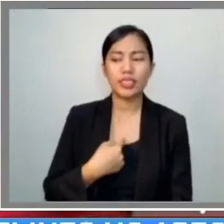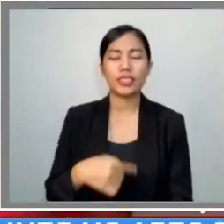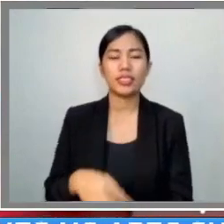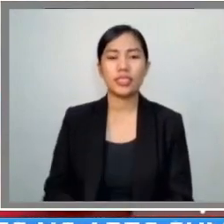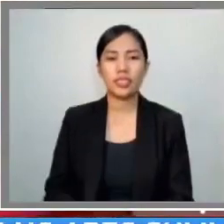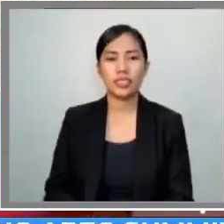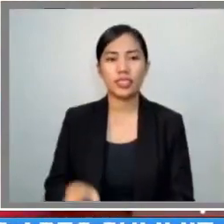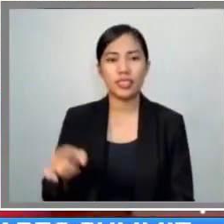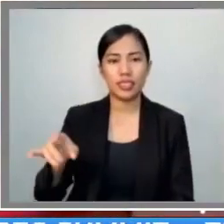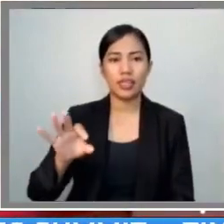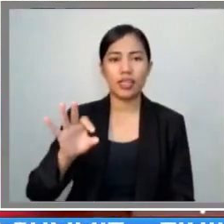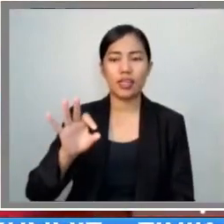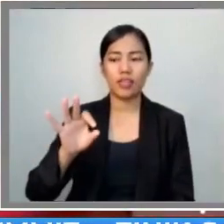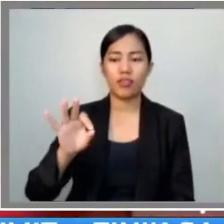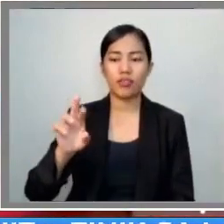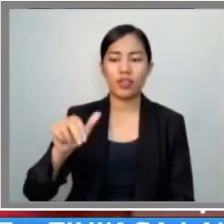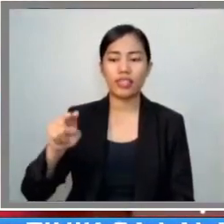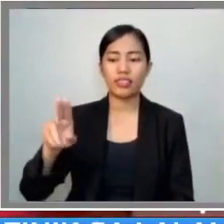Pero